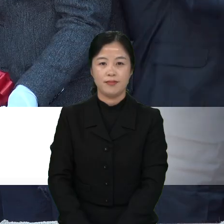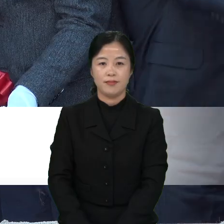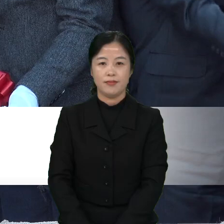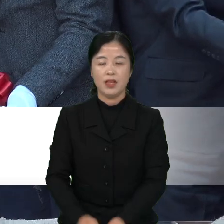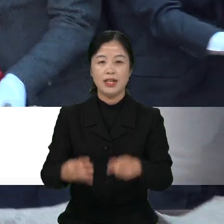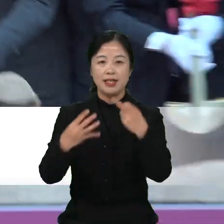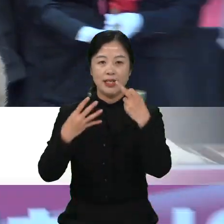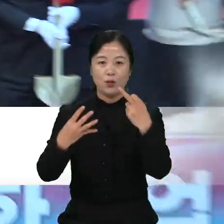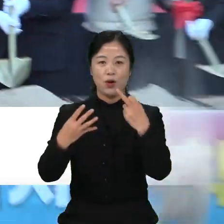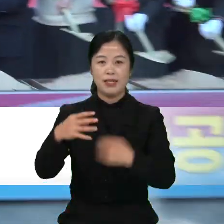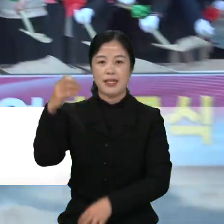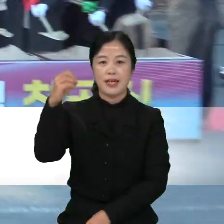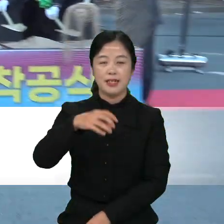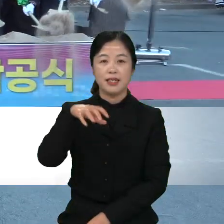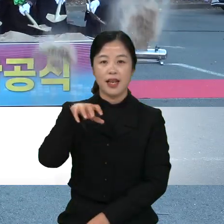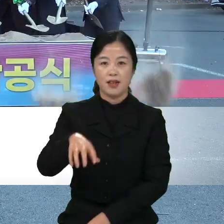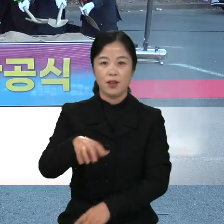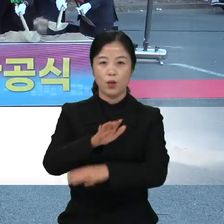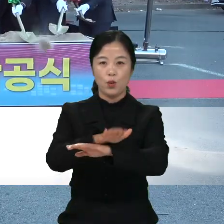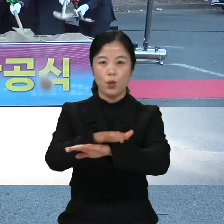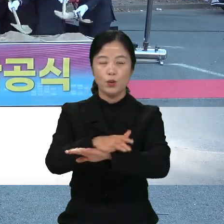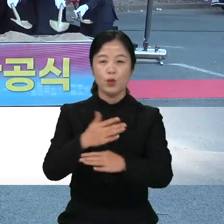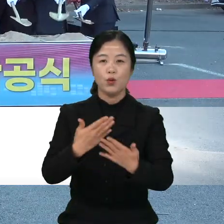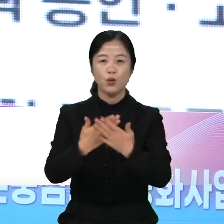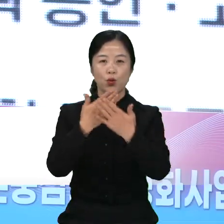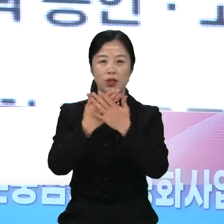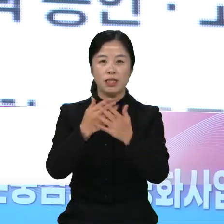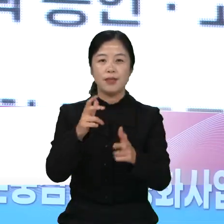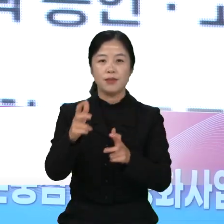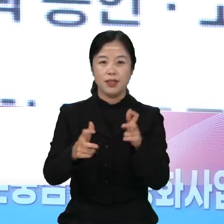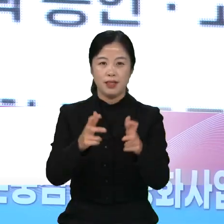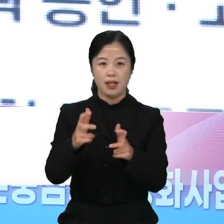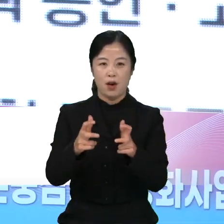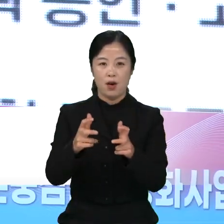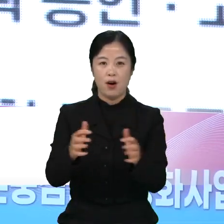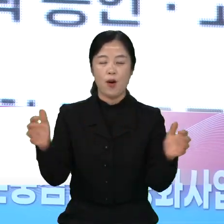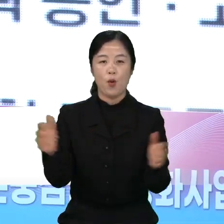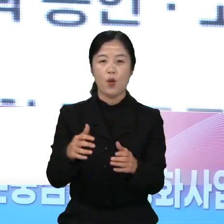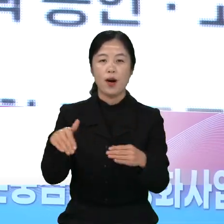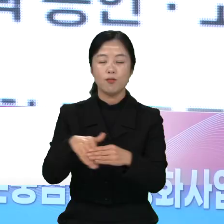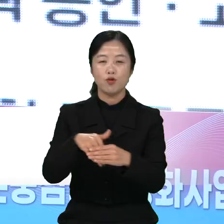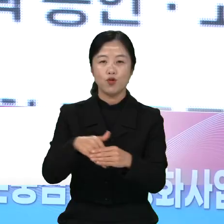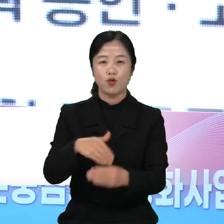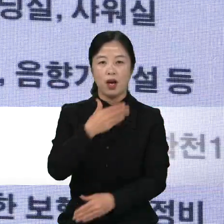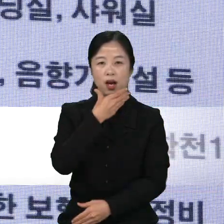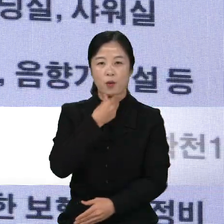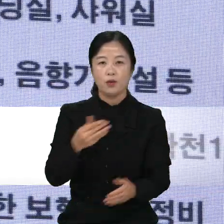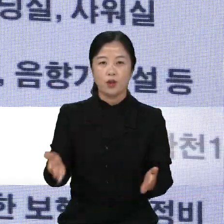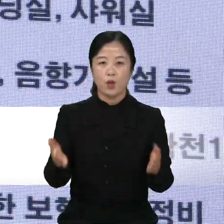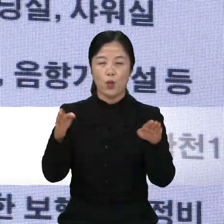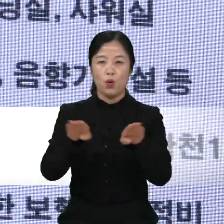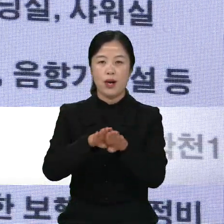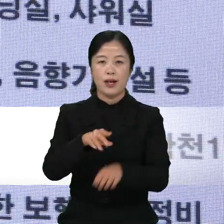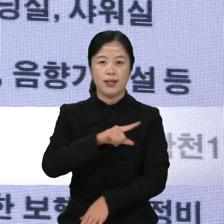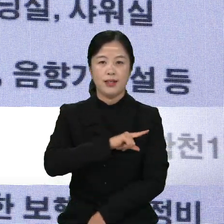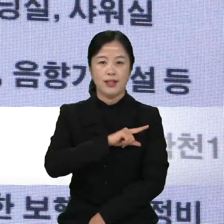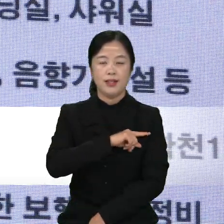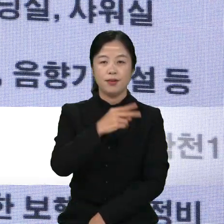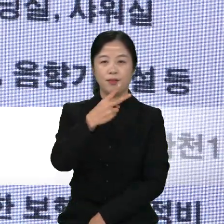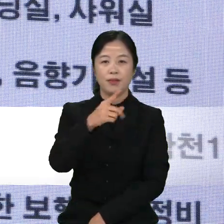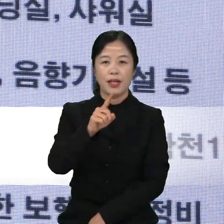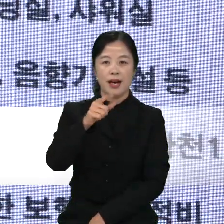소식입니다 포항시는 4일 흥해읍 농촌 중심지 활성화 사업의 일환인 복한 문화복지 공간 다가치